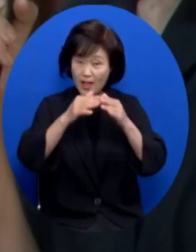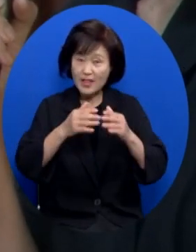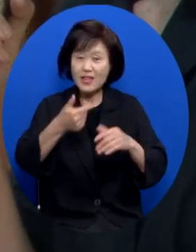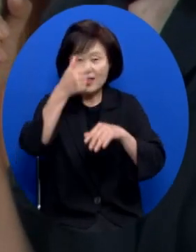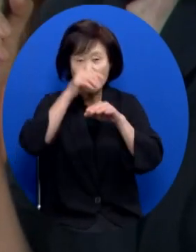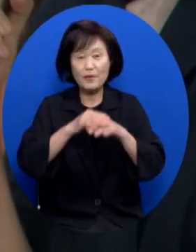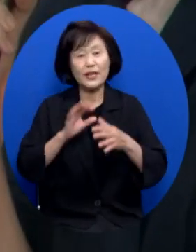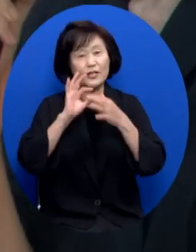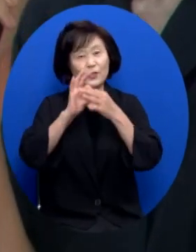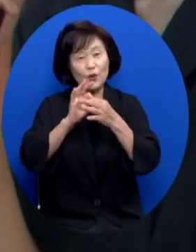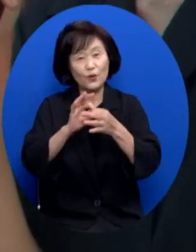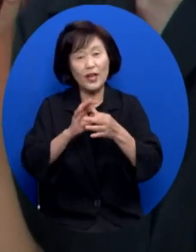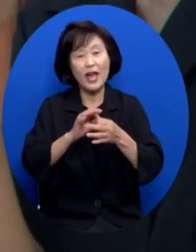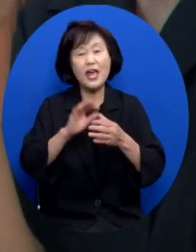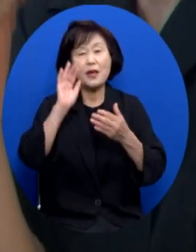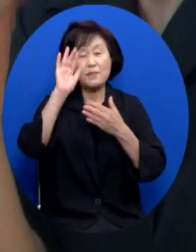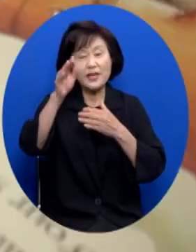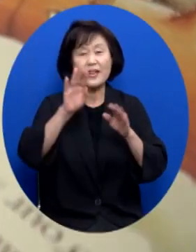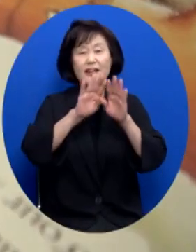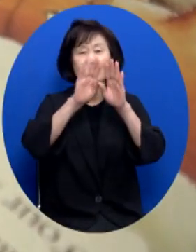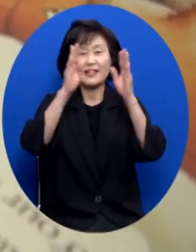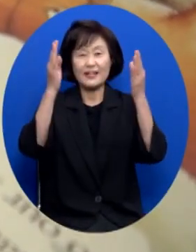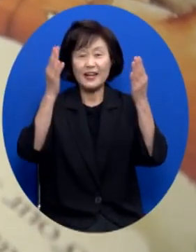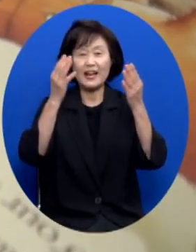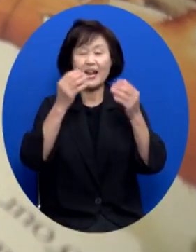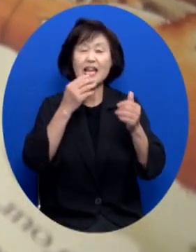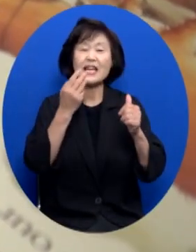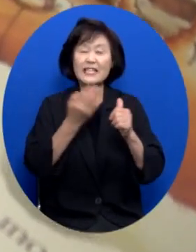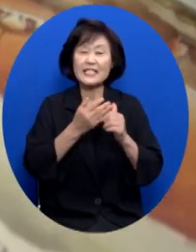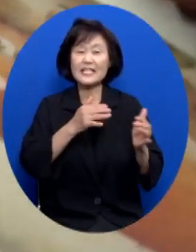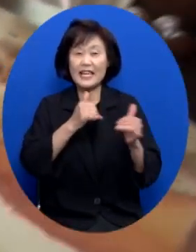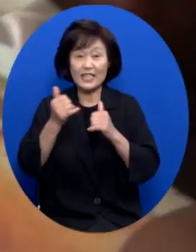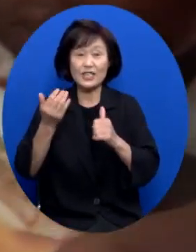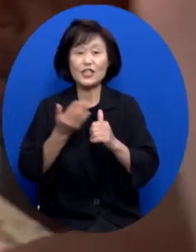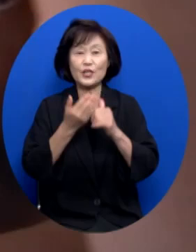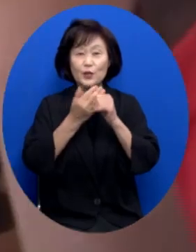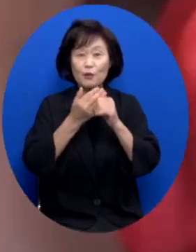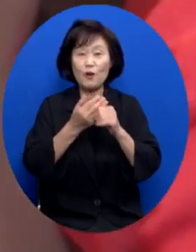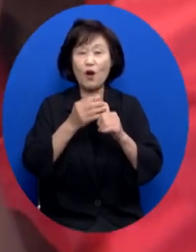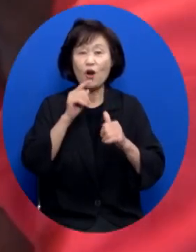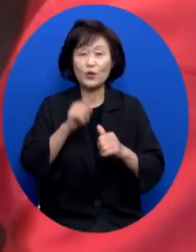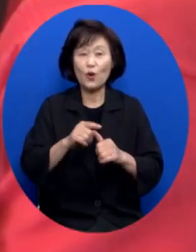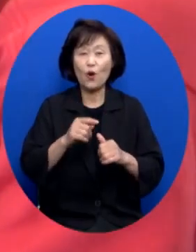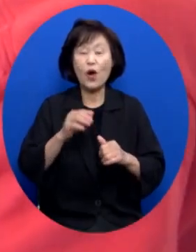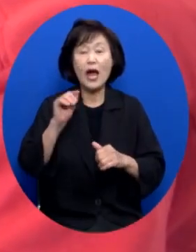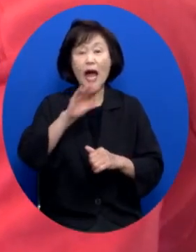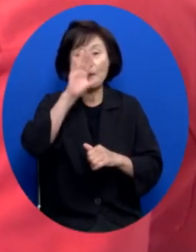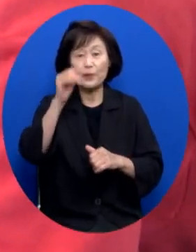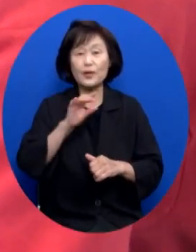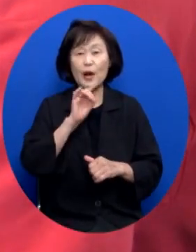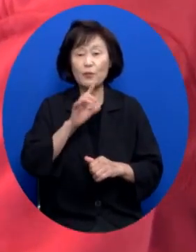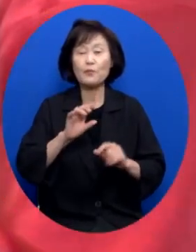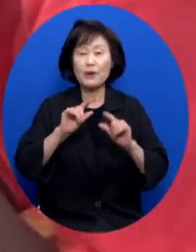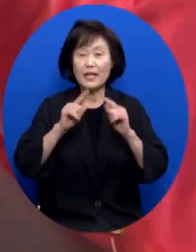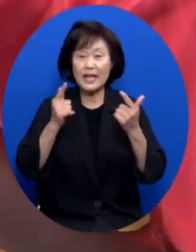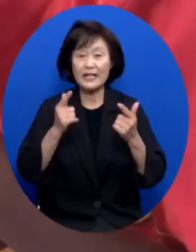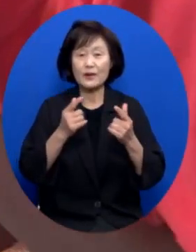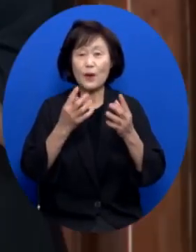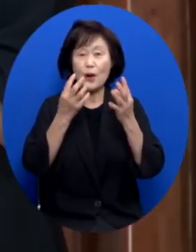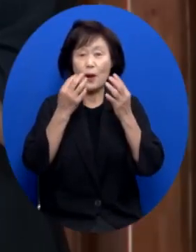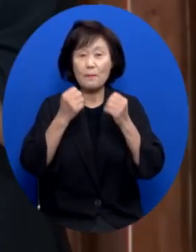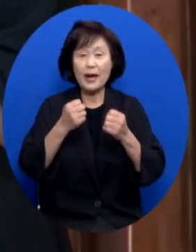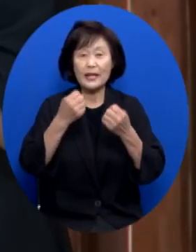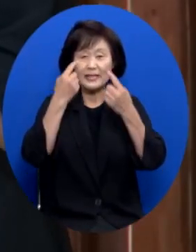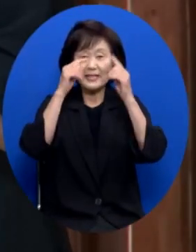양성에 동참하게 되어서 기쁩니다. 르완다를 넘어서 아프리카 대륙에 탁월한 인재들이 양성되기를